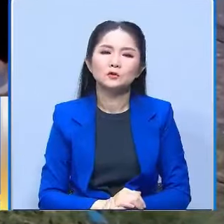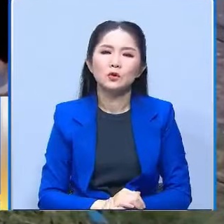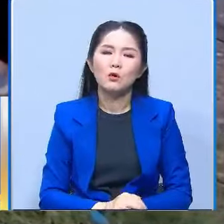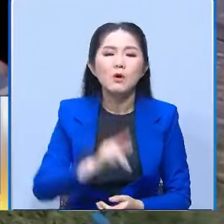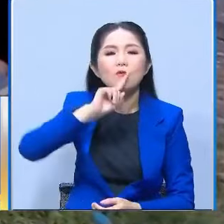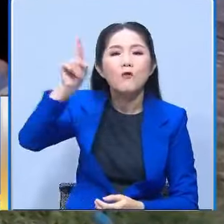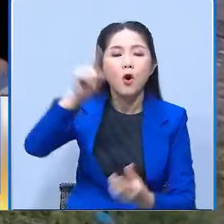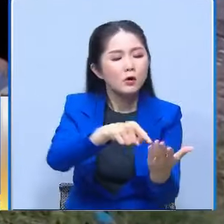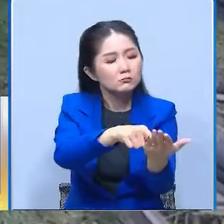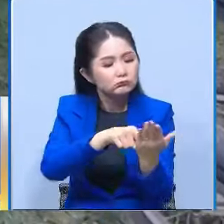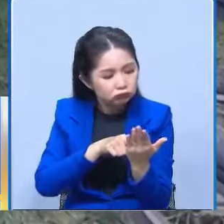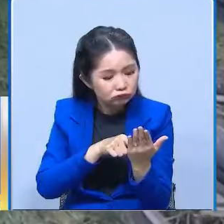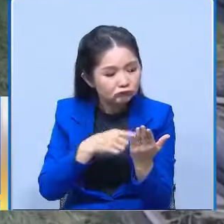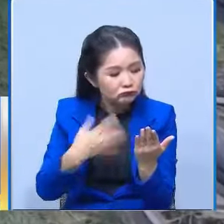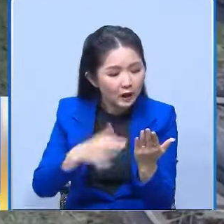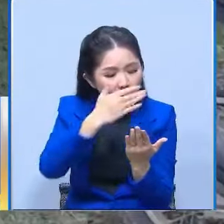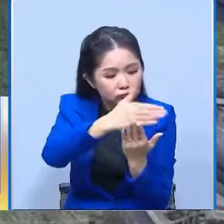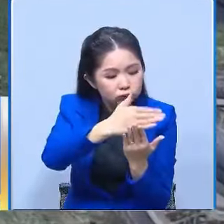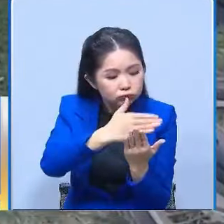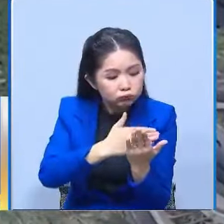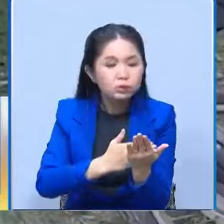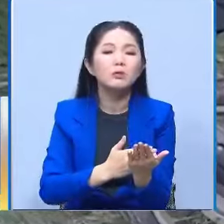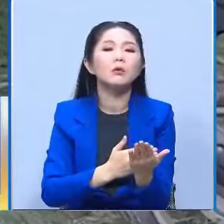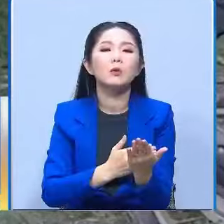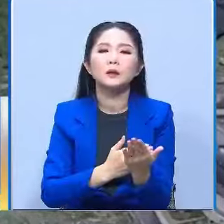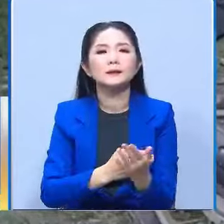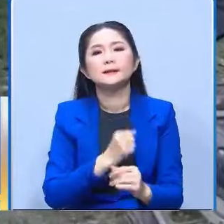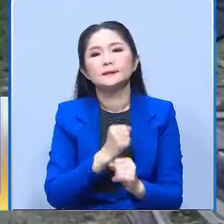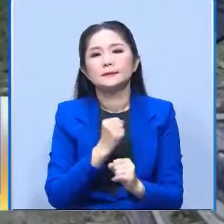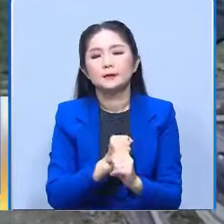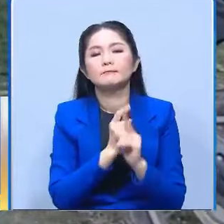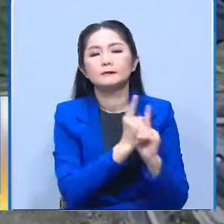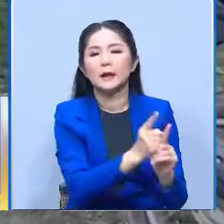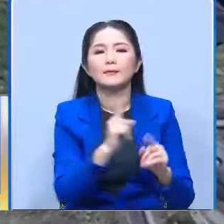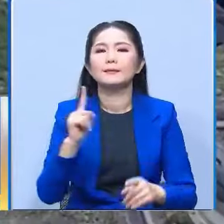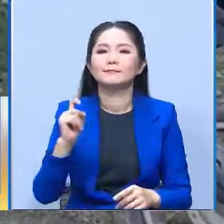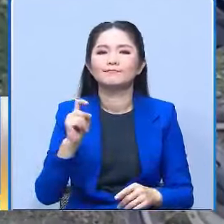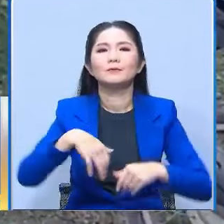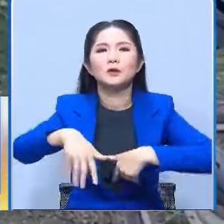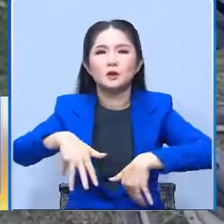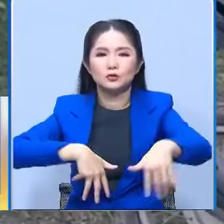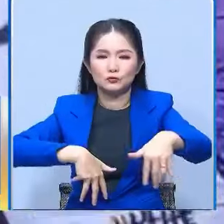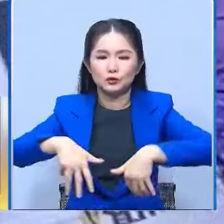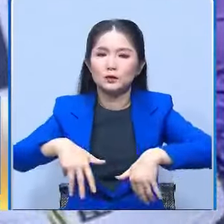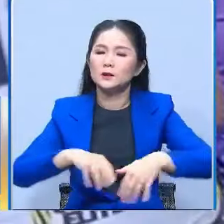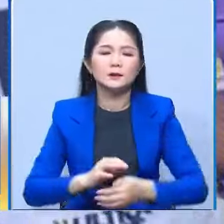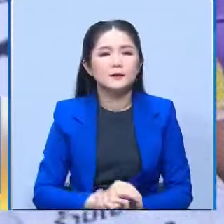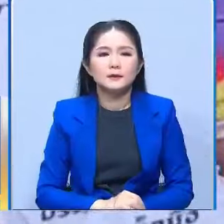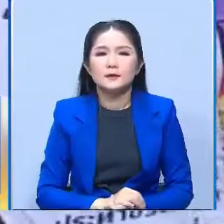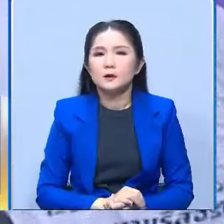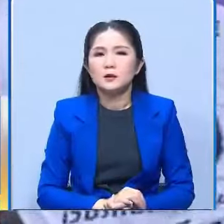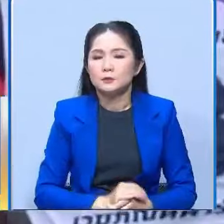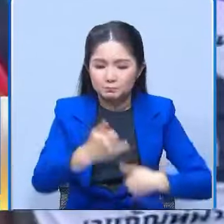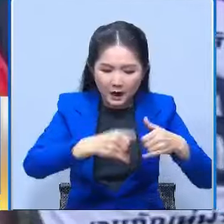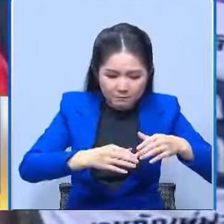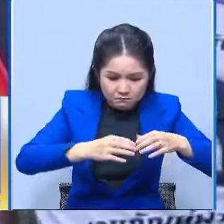ทีนี้ชาวบ้านก็ยังไม่พอใจนะคะชาวบ้านไม่พอใจค่ะรวมตัวกันไปพบเจ้าคณะอำเภอประทายเพื่อขอ